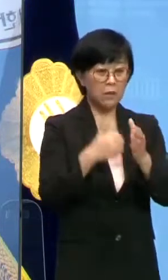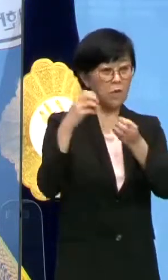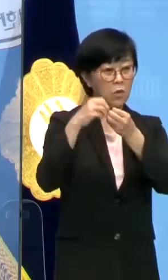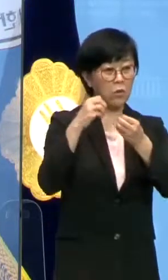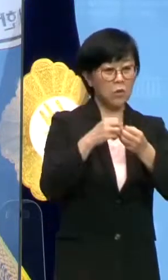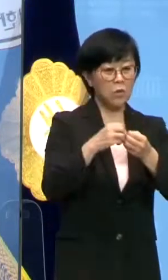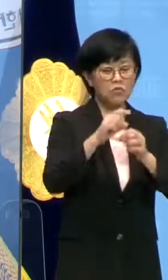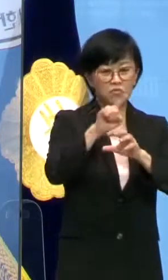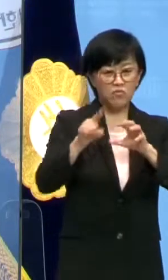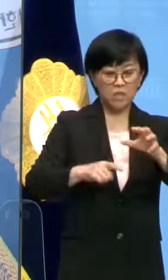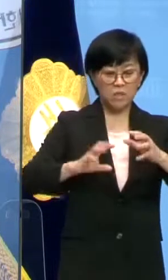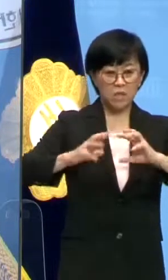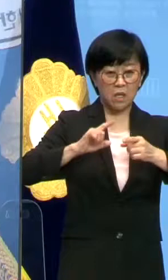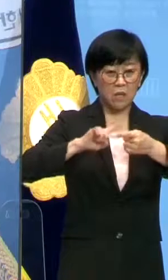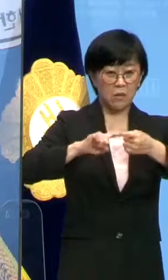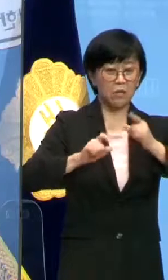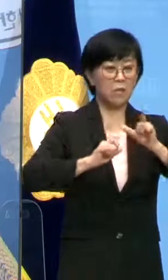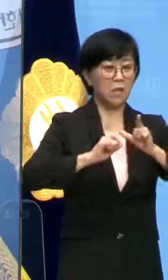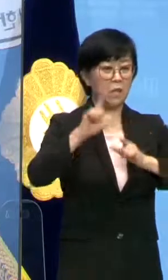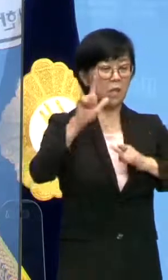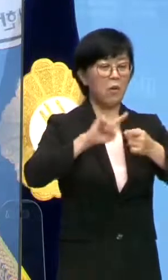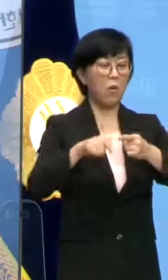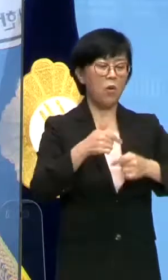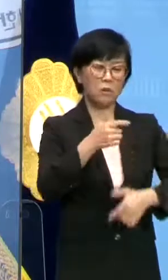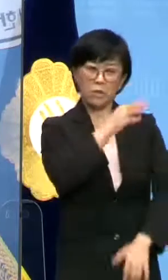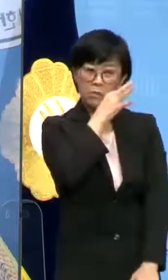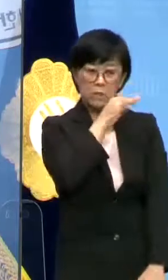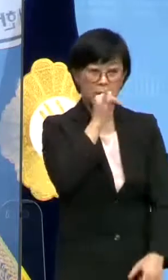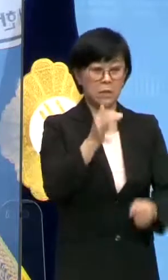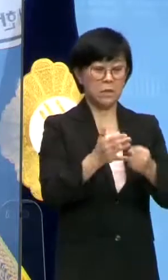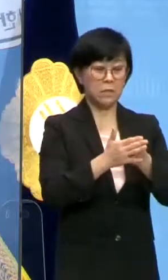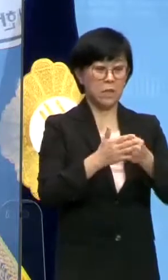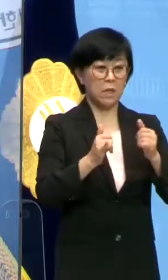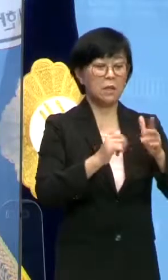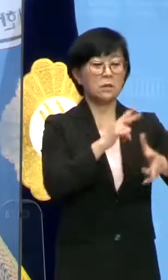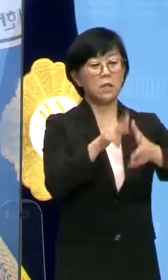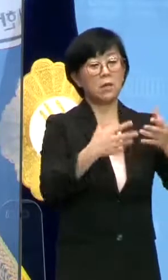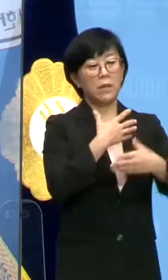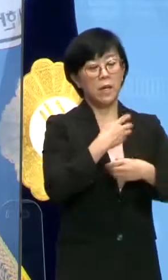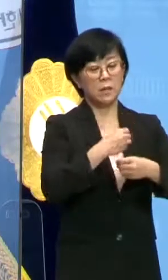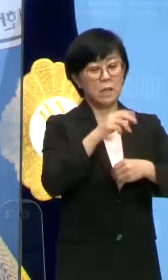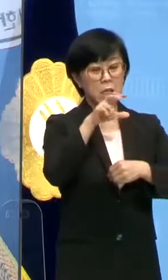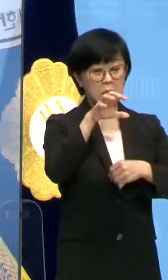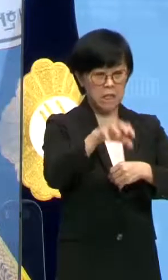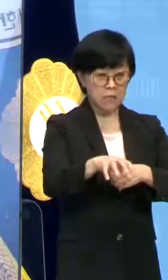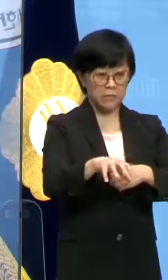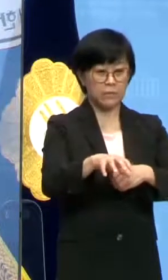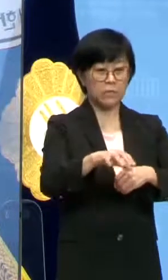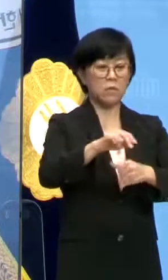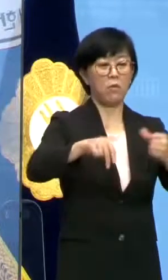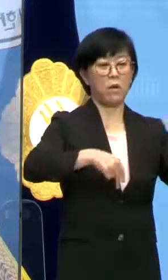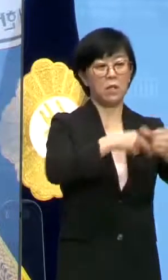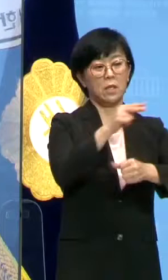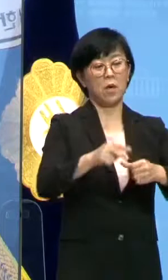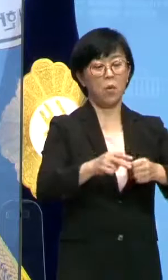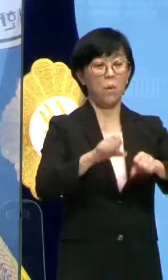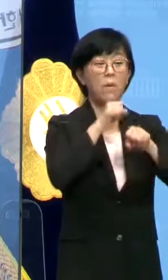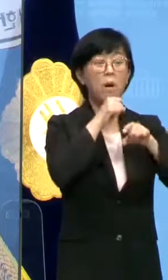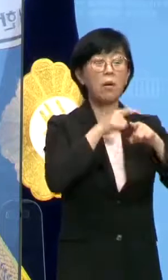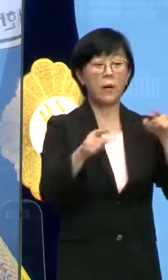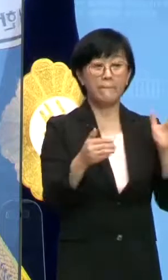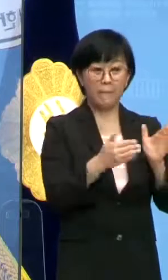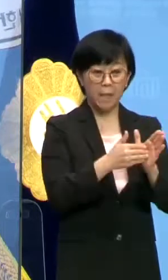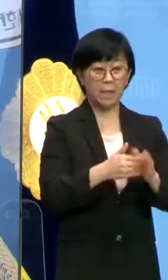후진국형 사고로 대단위 부끄럽지만 우리 산업 안전에 현주소가 아닐 수 없다 라고 평가